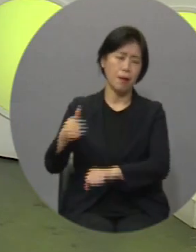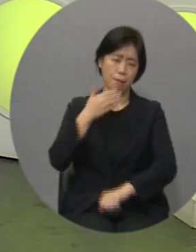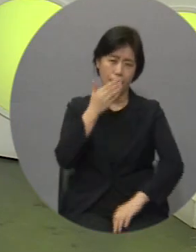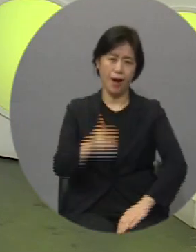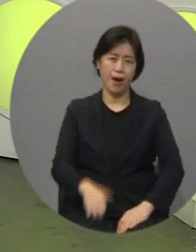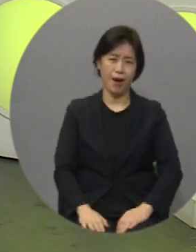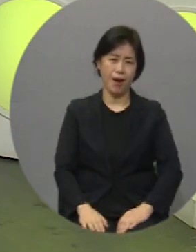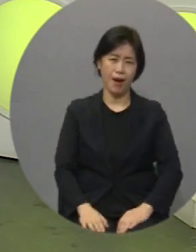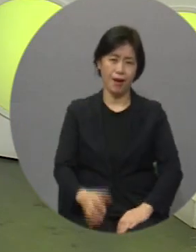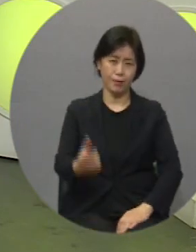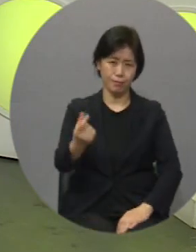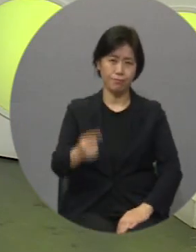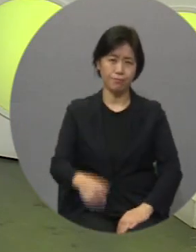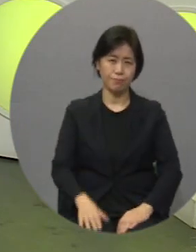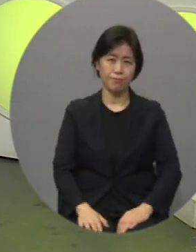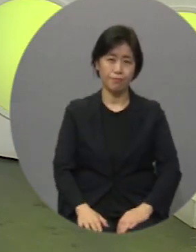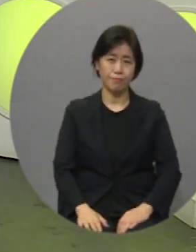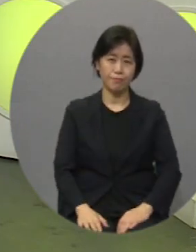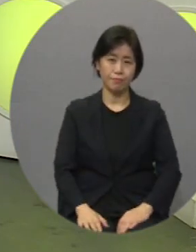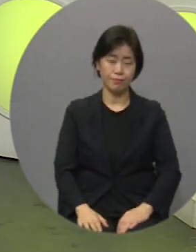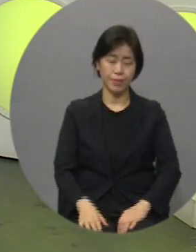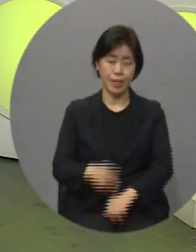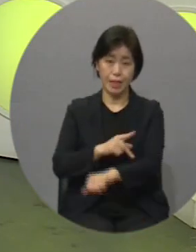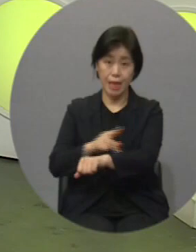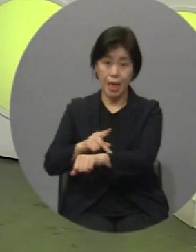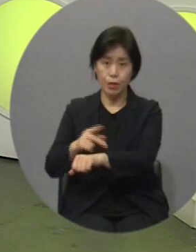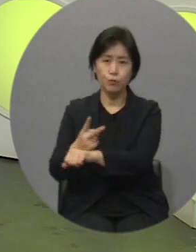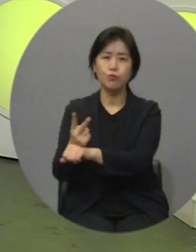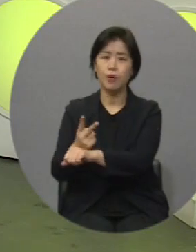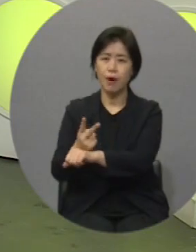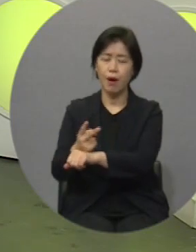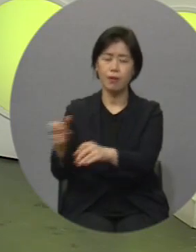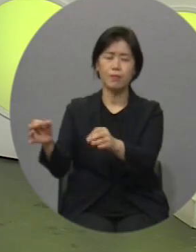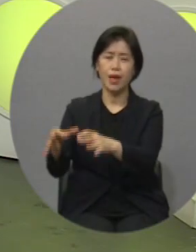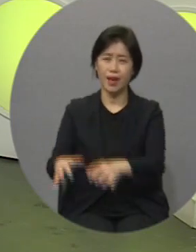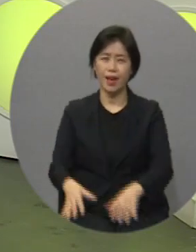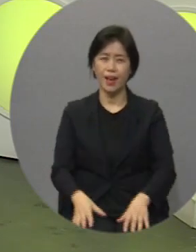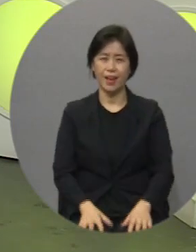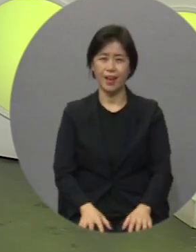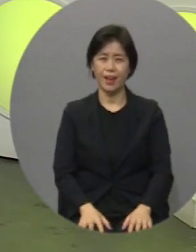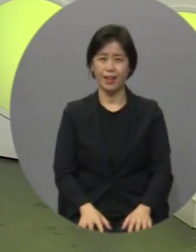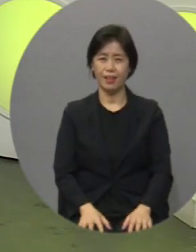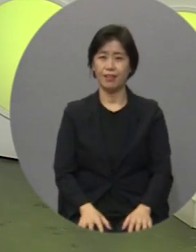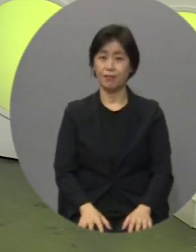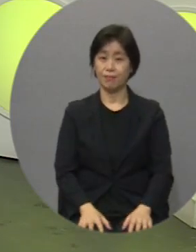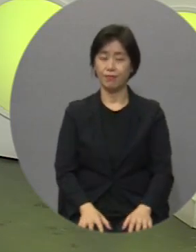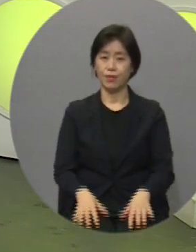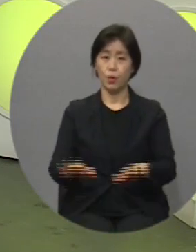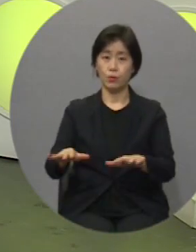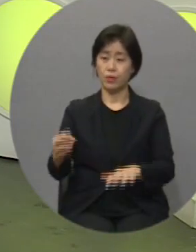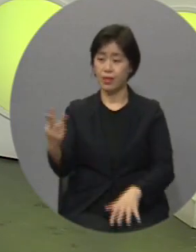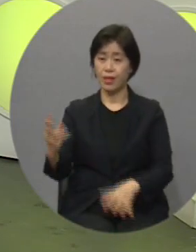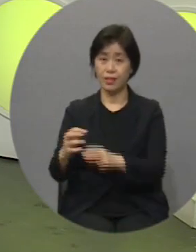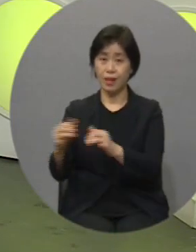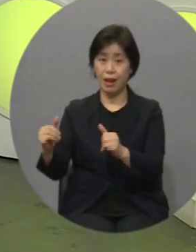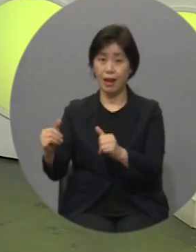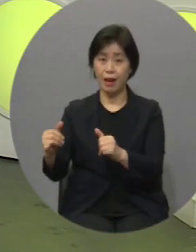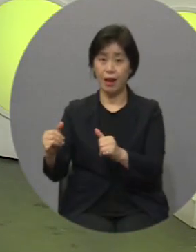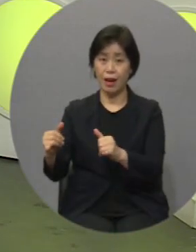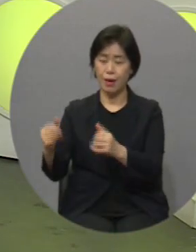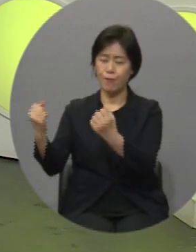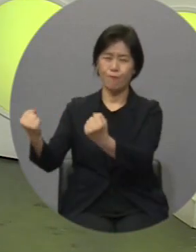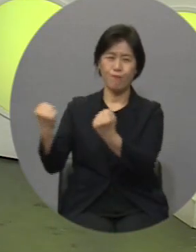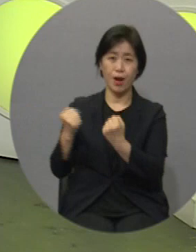네, KTX 시간이 얼마큼이에요? 2시간? 네. 쉥? 네. 오늘은 세 분이 오시니까 교통비 절감을 위해서 4시간만